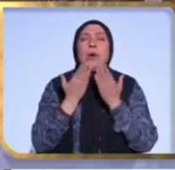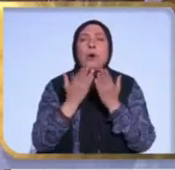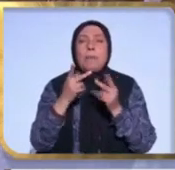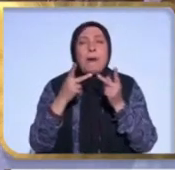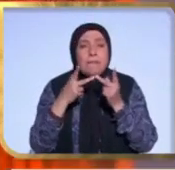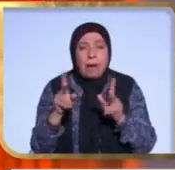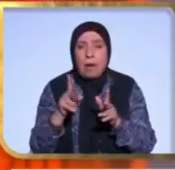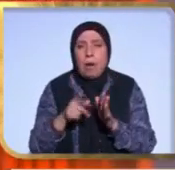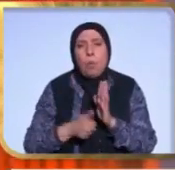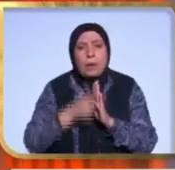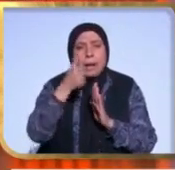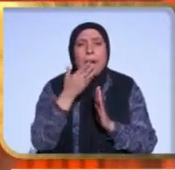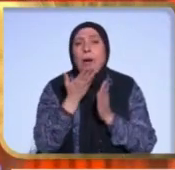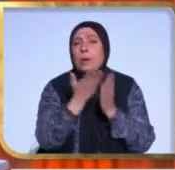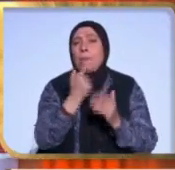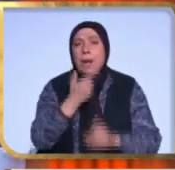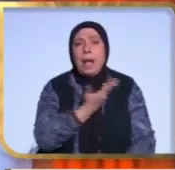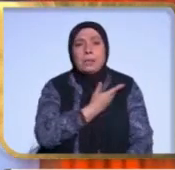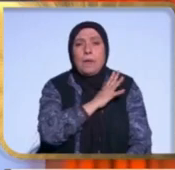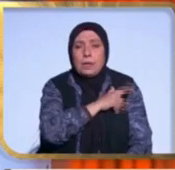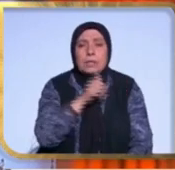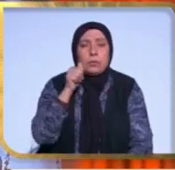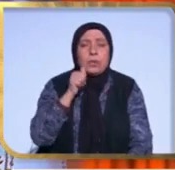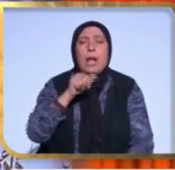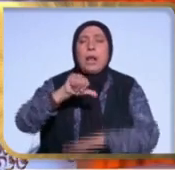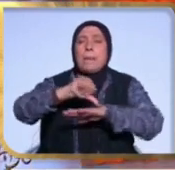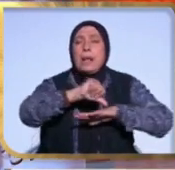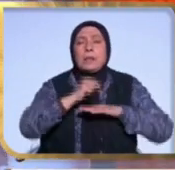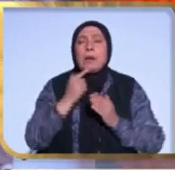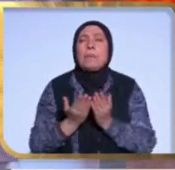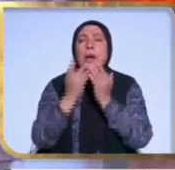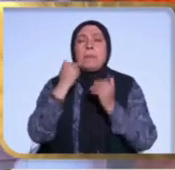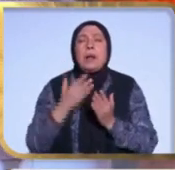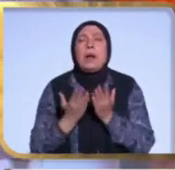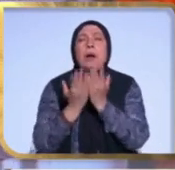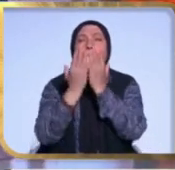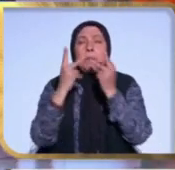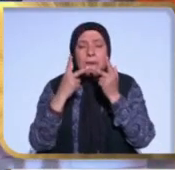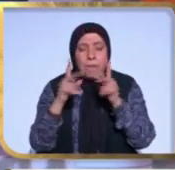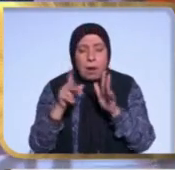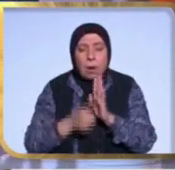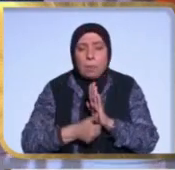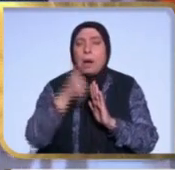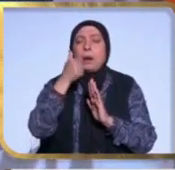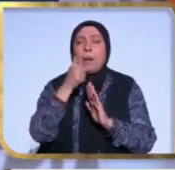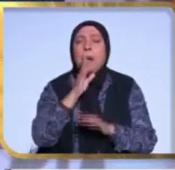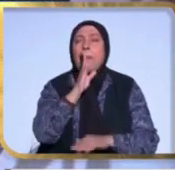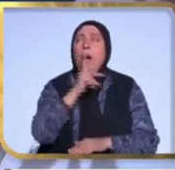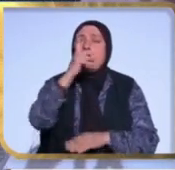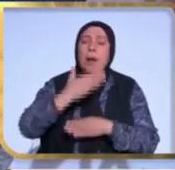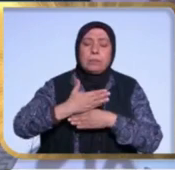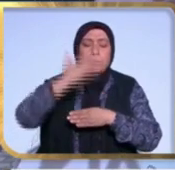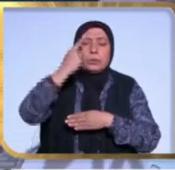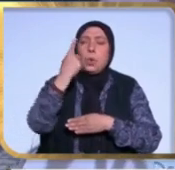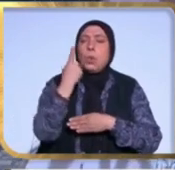بحق ليس لها من دون الله كاشفة. اللهم اجعل لنا ولهم فرجا ومخرجا بحق ليس لها من